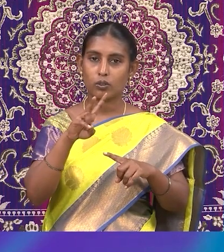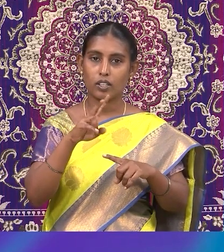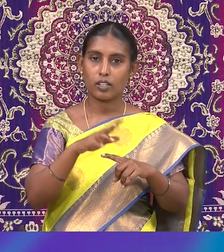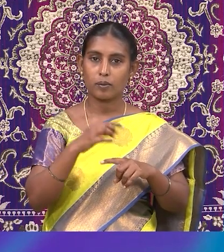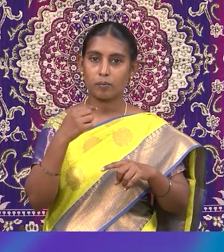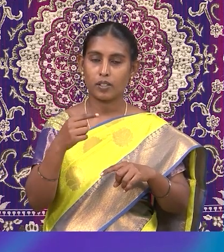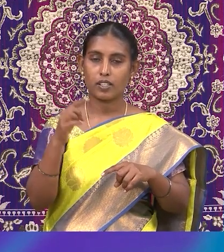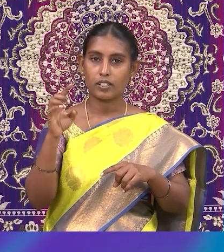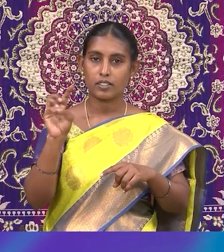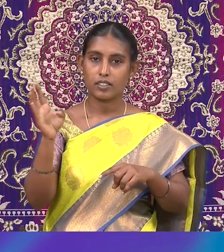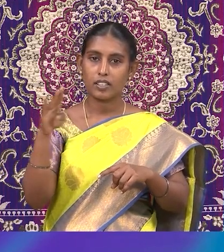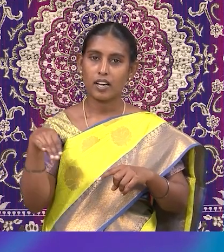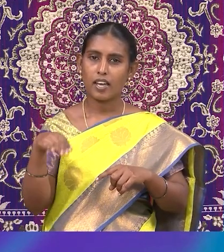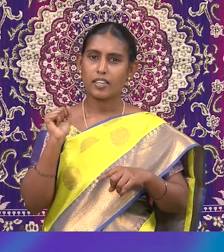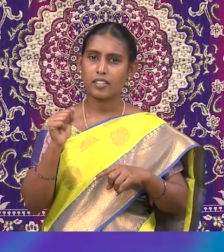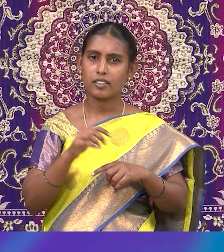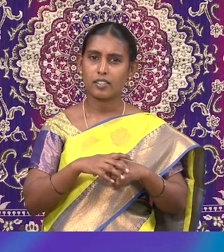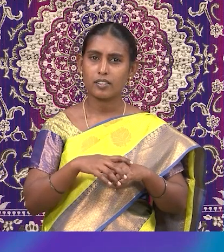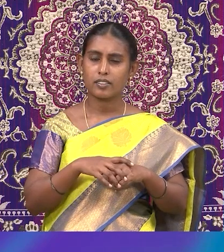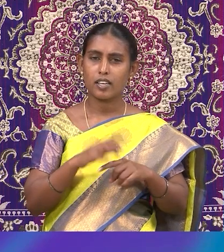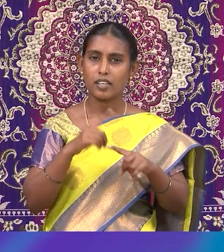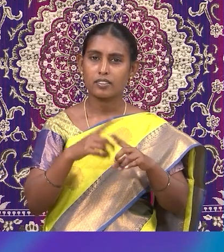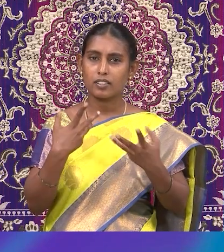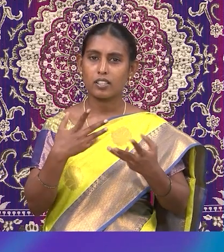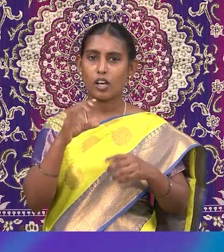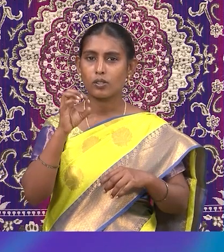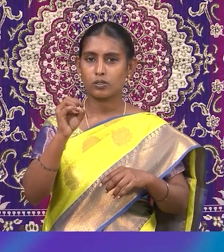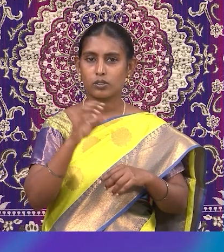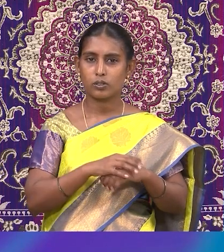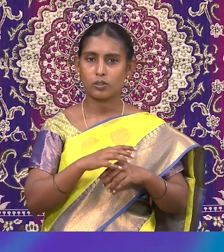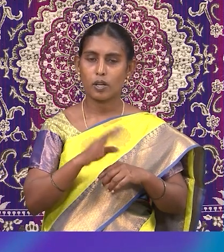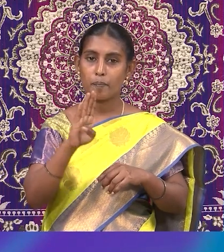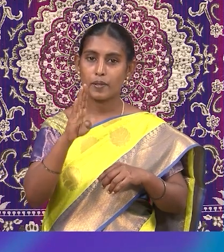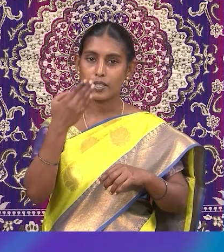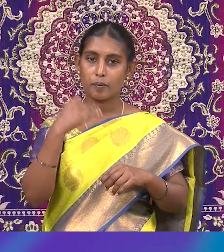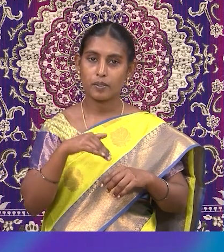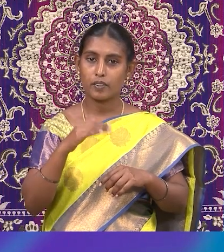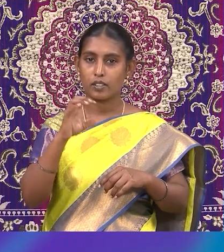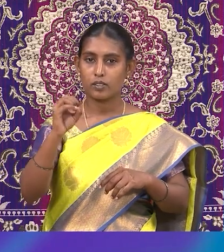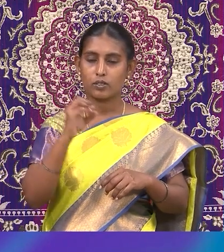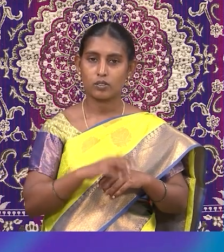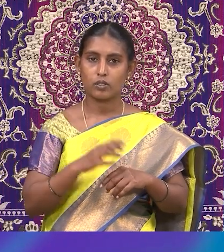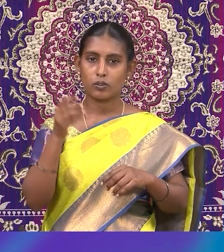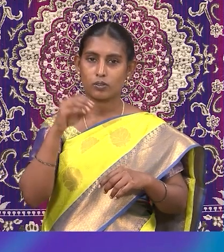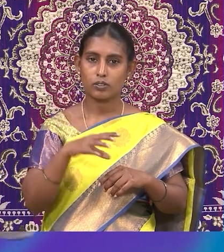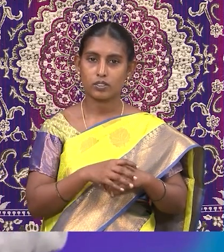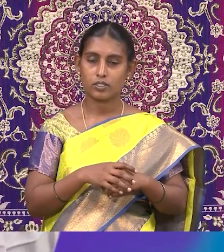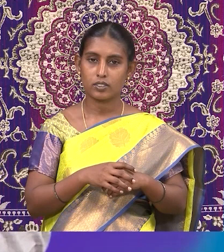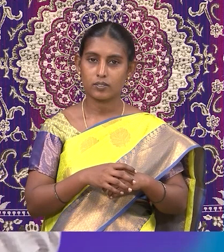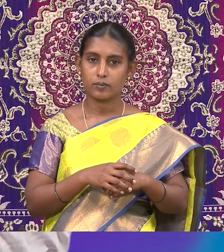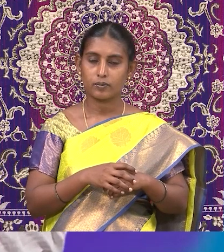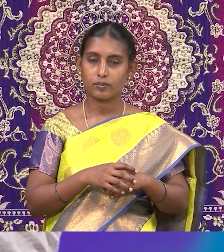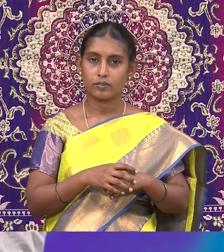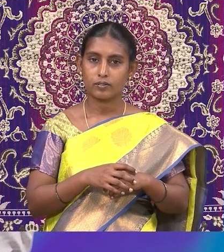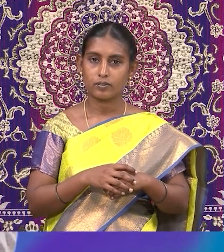கொடுத்துருக்காங்கன்னு வச்சுக்கோங்க. அப்போ நம்ம என்ன பண்ணணும்? பி ஈக்குவல் டு பூஜ்ஜியம்னு எடுத்துக்கணும். ஏன்னா எக்ஸ் அங்கே இல்லை. அப்போ எக்ஸின் கீழ் பூஜ்ஜியமாக